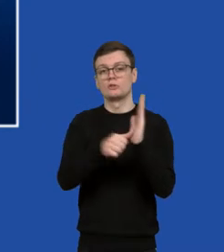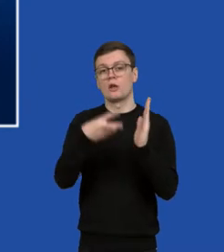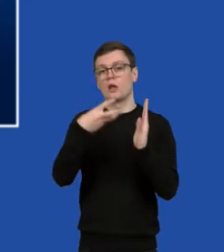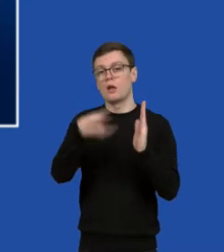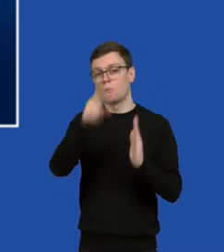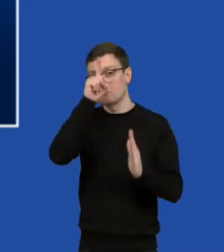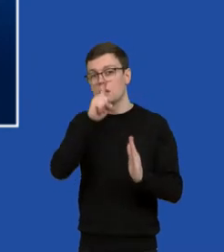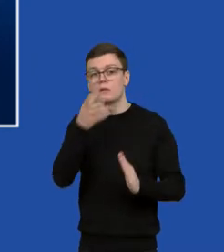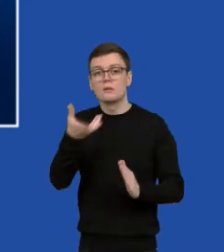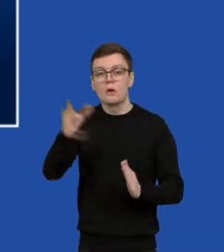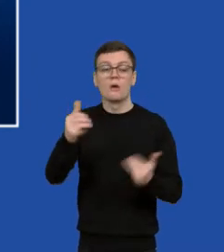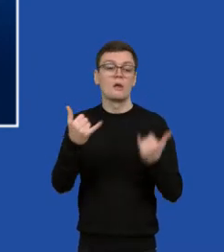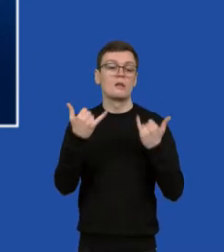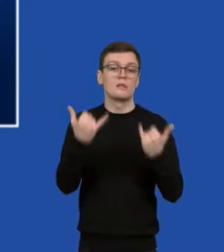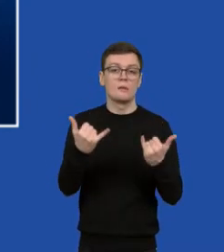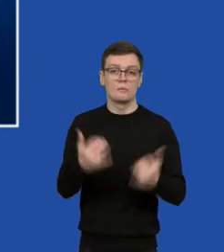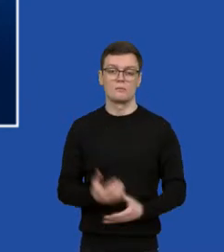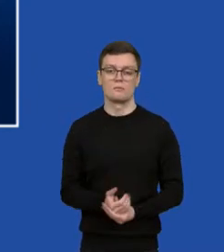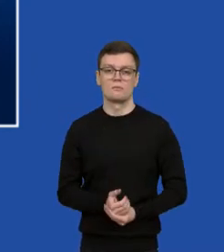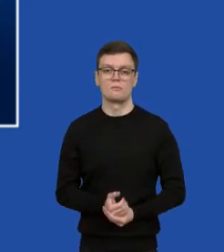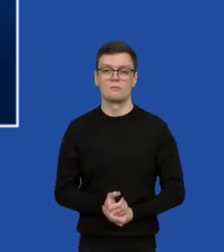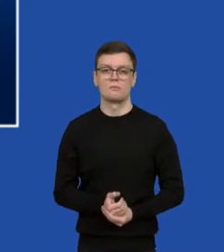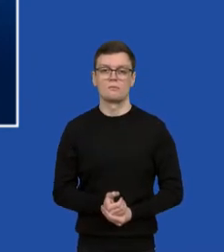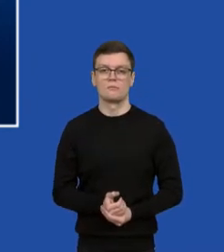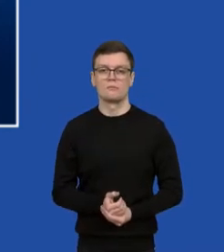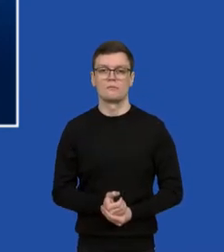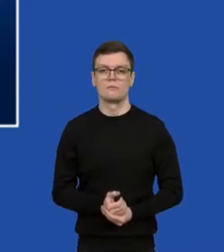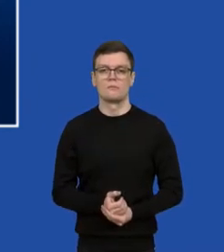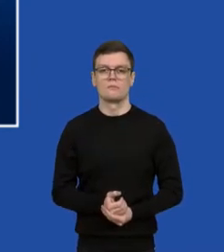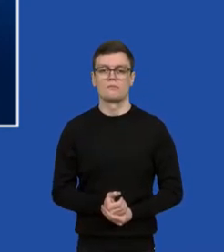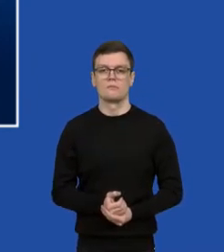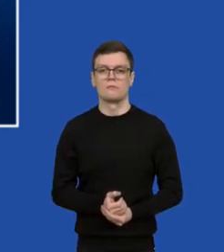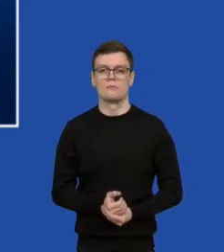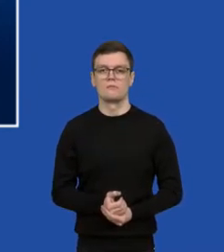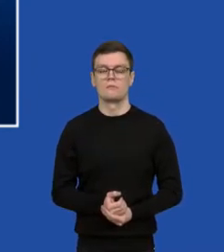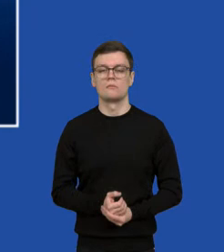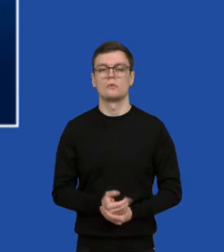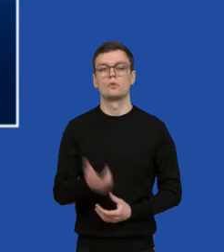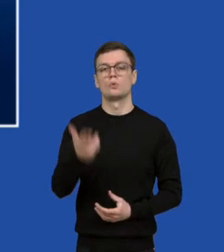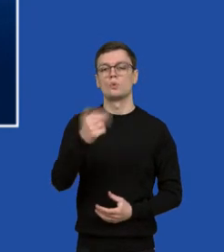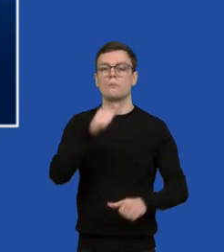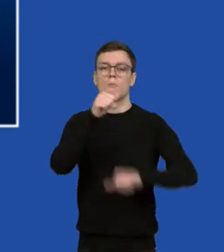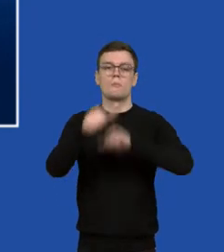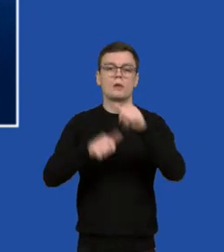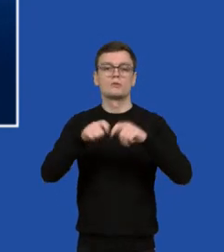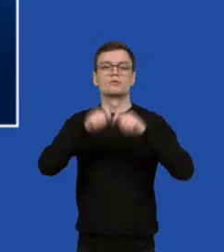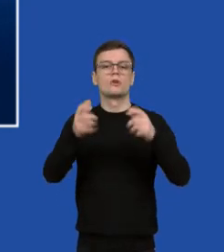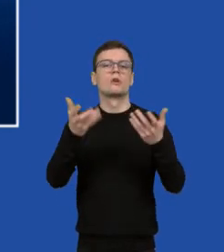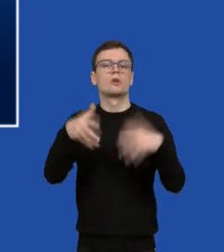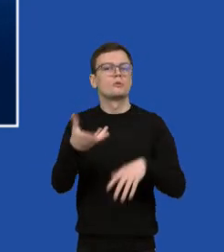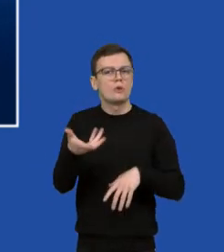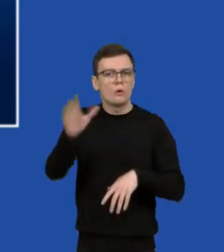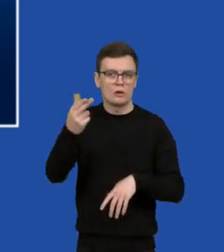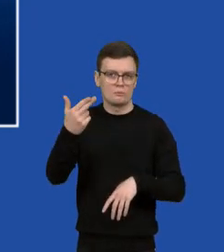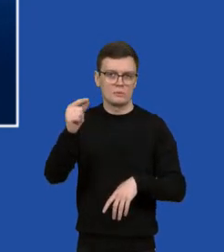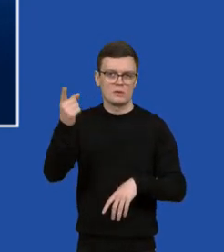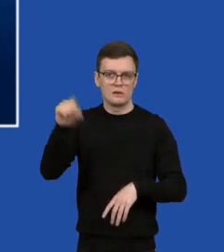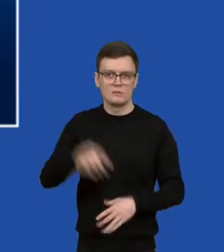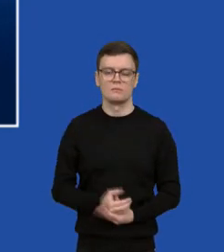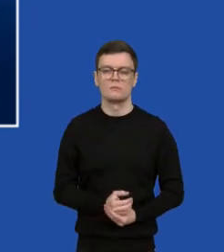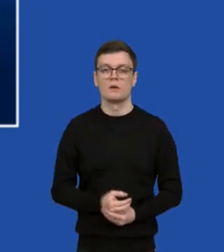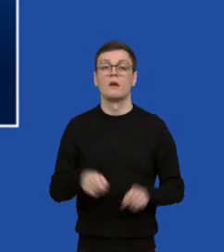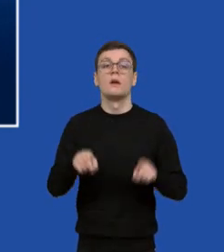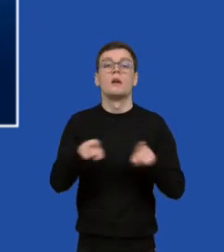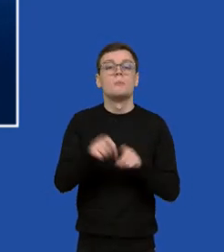daugiau nuo dabar esančio dydžio. Tačiau, kaip minėjau, jau nuo metų pradžios yra taikomas didesnis. Taip pat senatvės